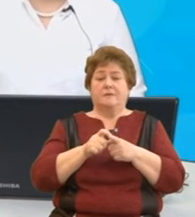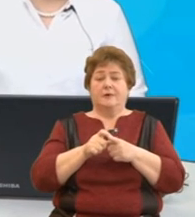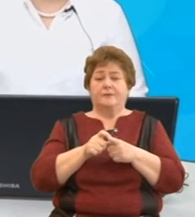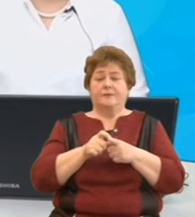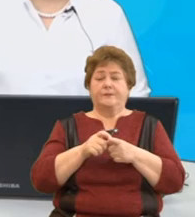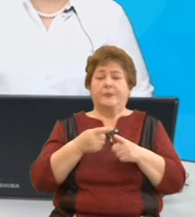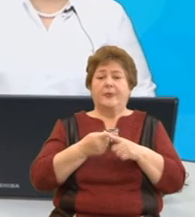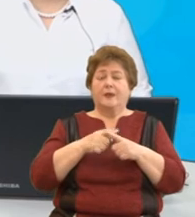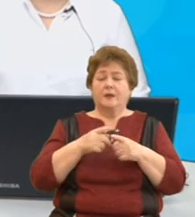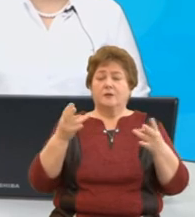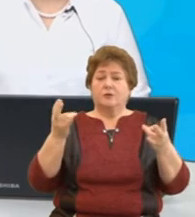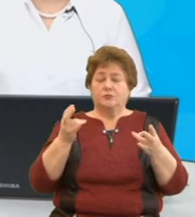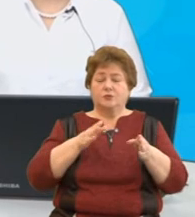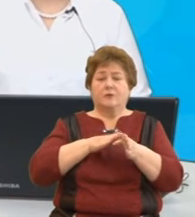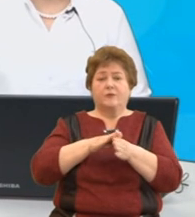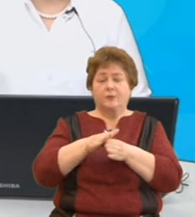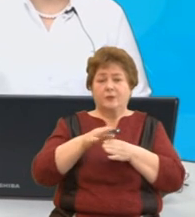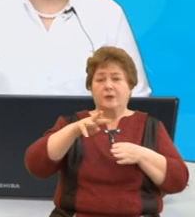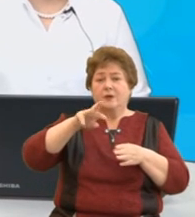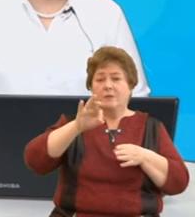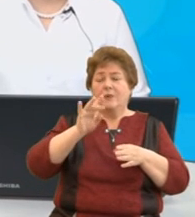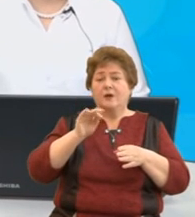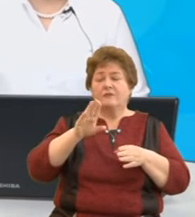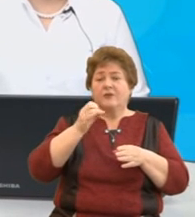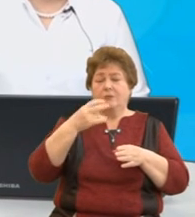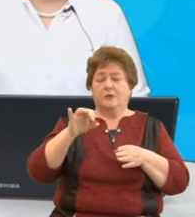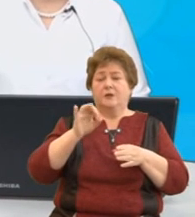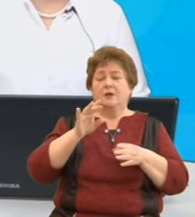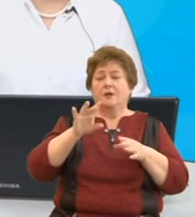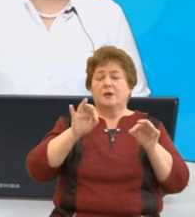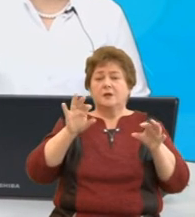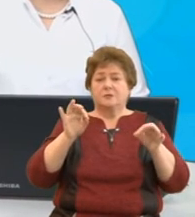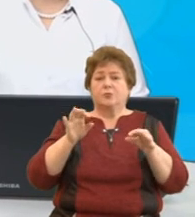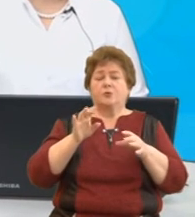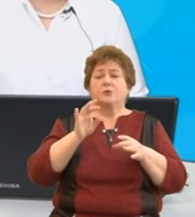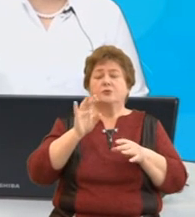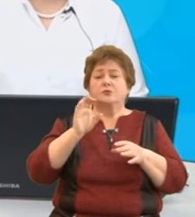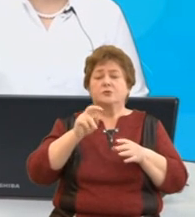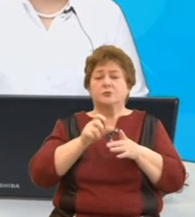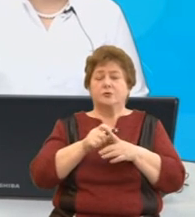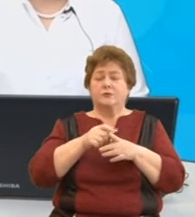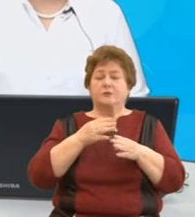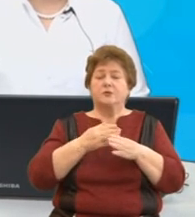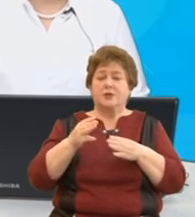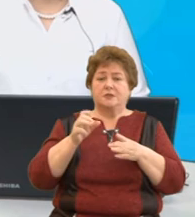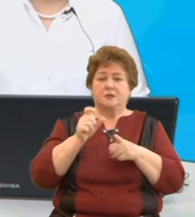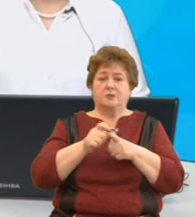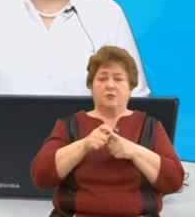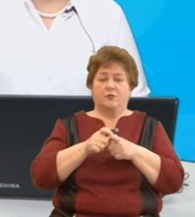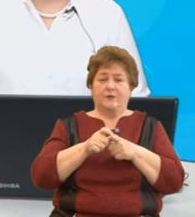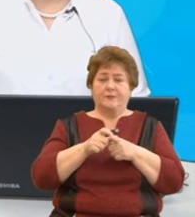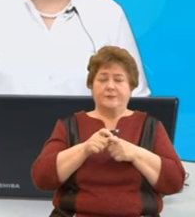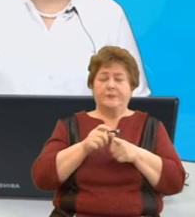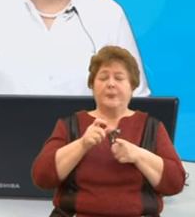это значит выполнить морфемный разбор слова а морфемы это части слова